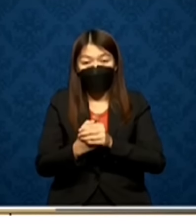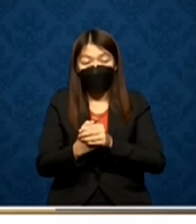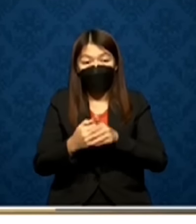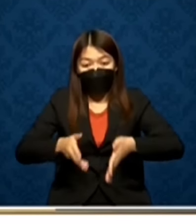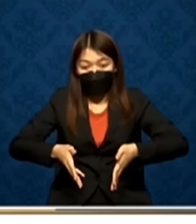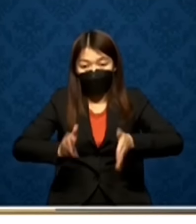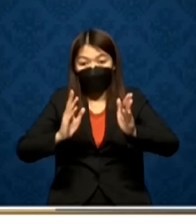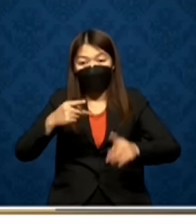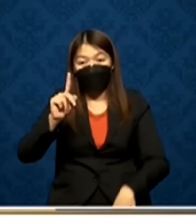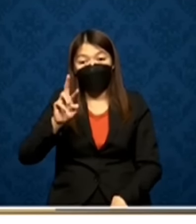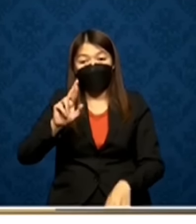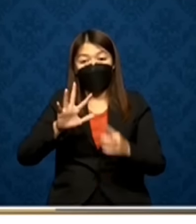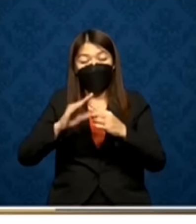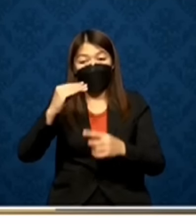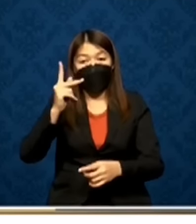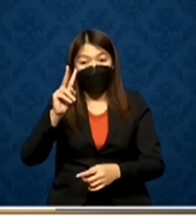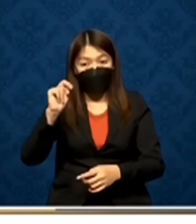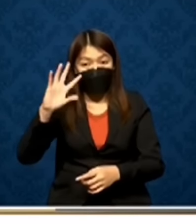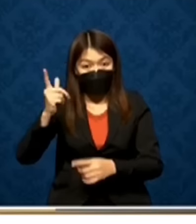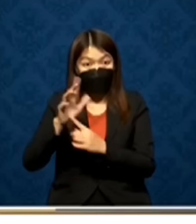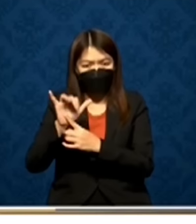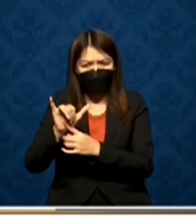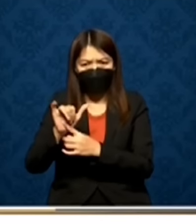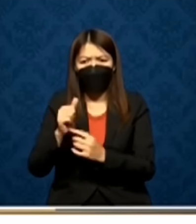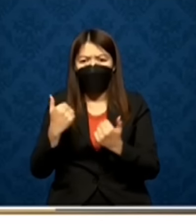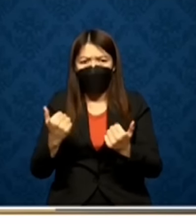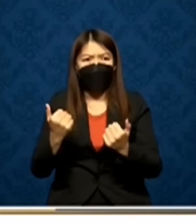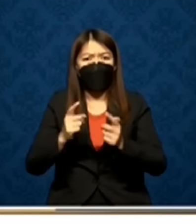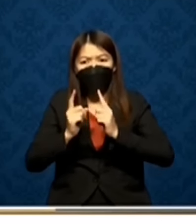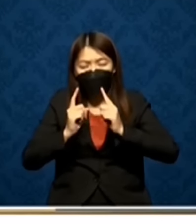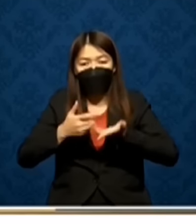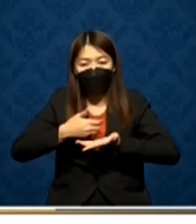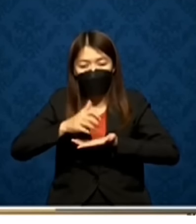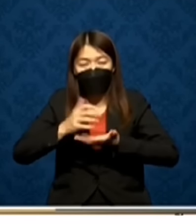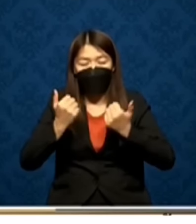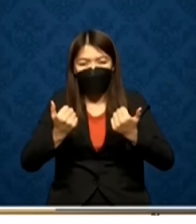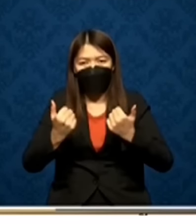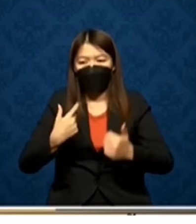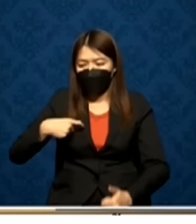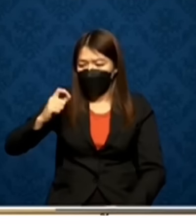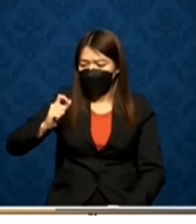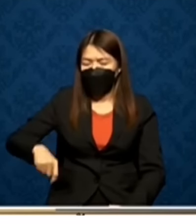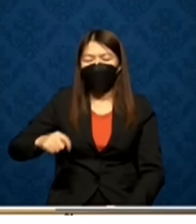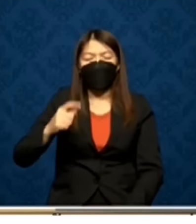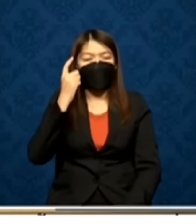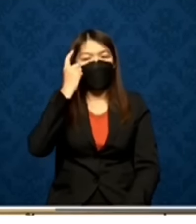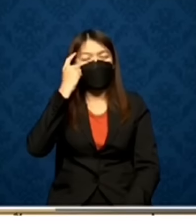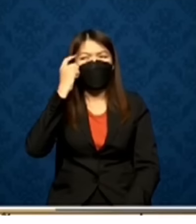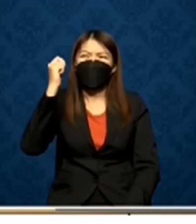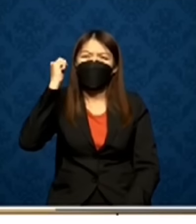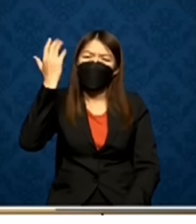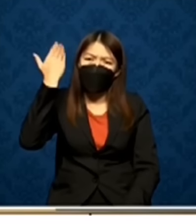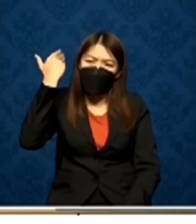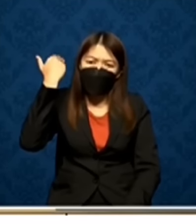อันนี้คืออะไรไหมเราดีใจวันนี้เรื่องที่พูดกันมาแล้วศาลฎีกาเดิมนั้น